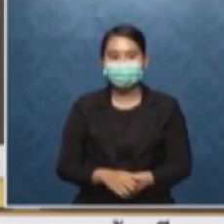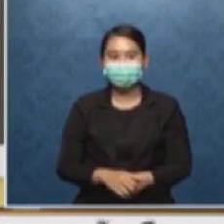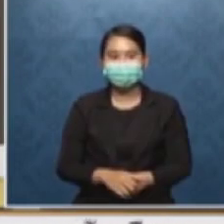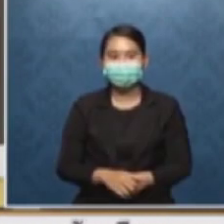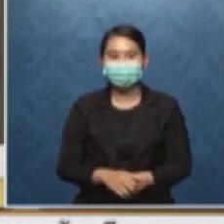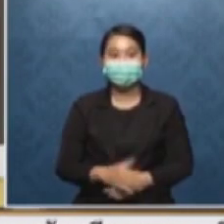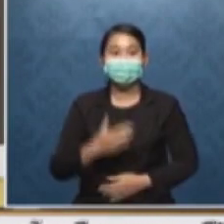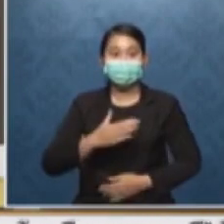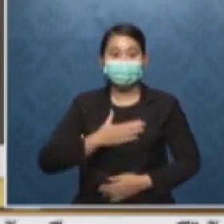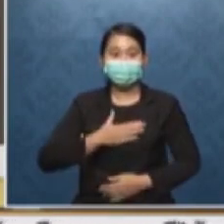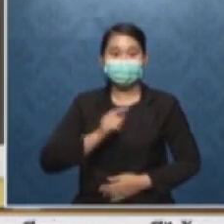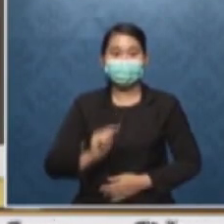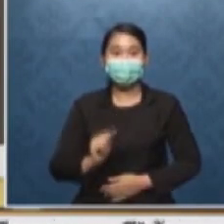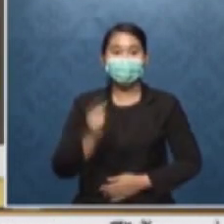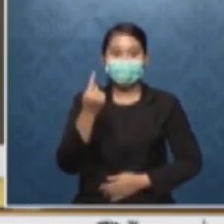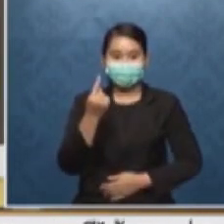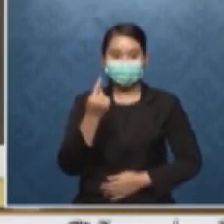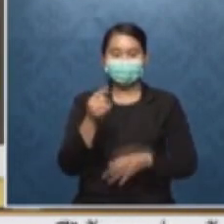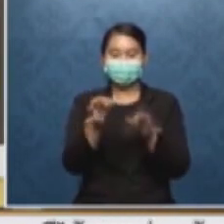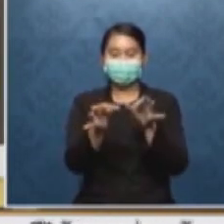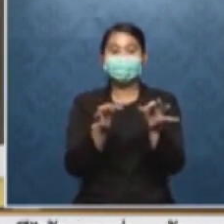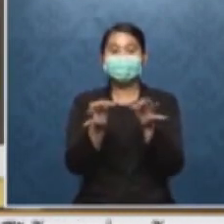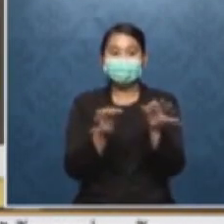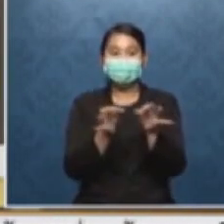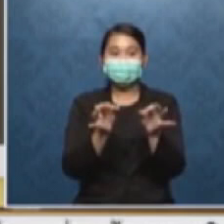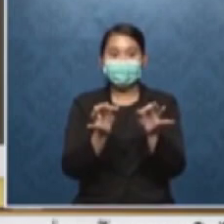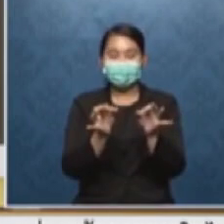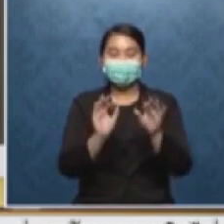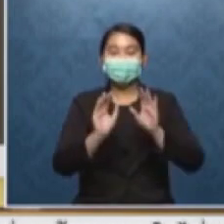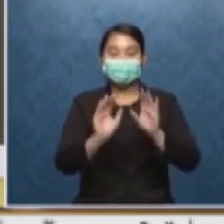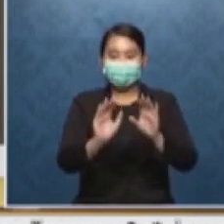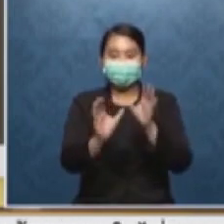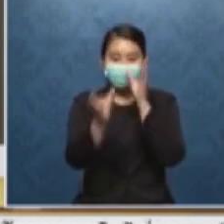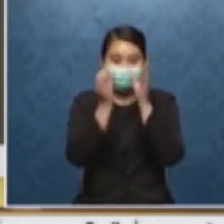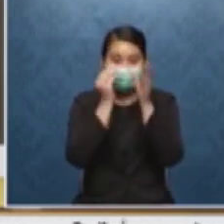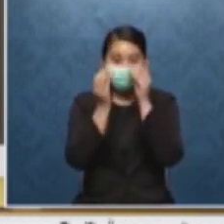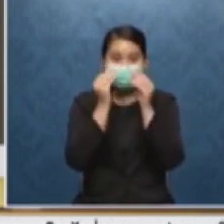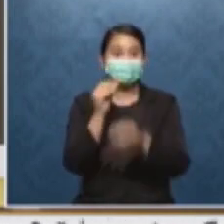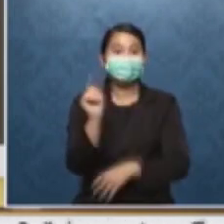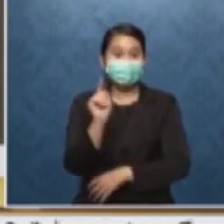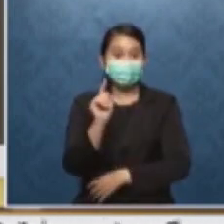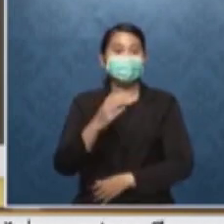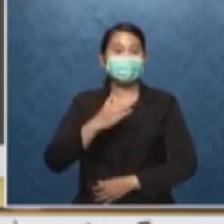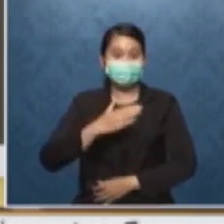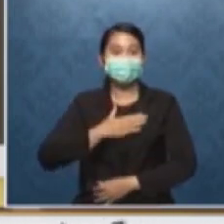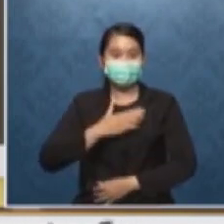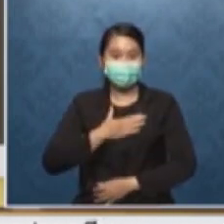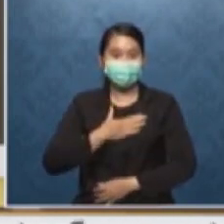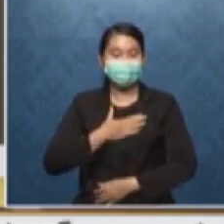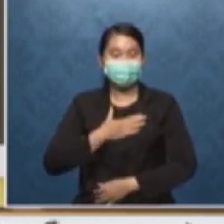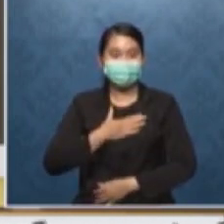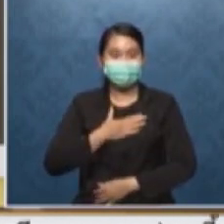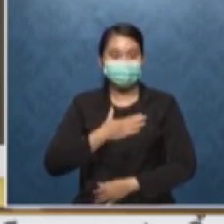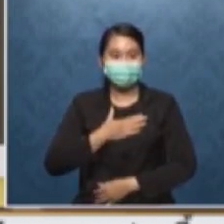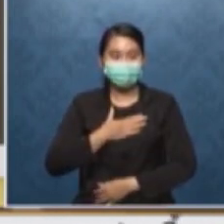เลยขอเริ่มต้นด้วยอยากจะชี้แจงกับพี่น้องประชาชนผ่านไปยังท่านประธานว่าพวกผมไม่ได้ตั้งใจ